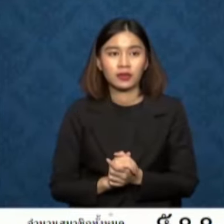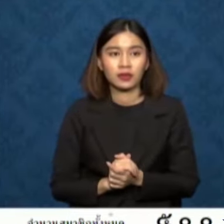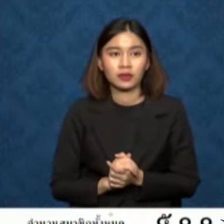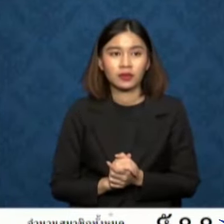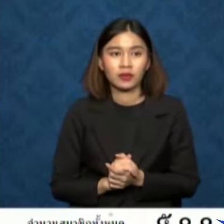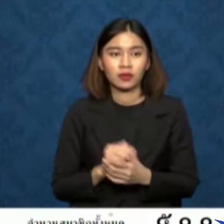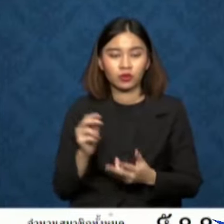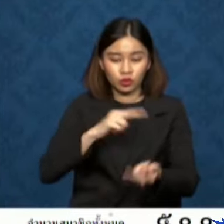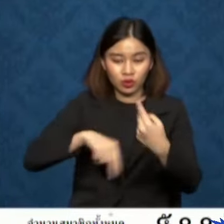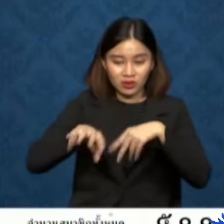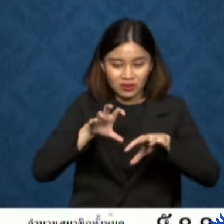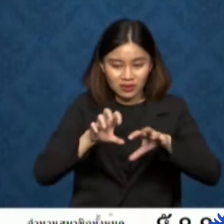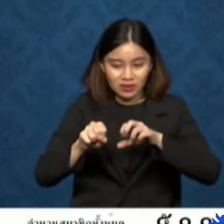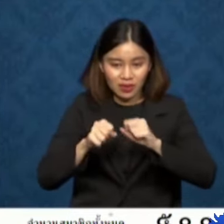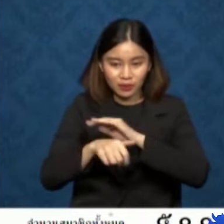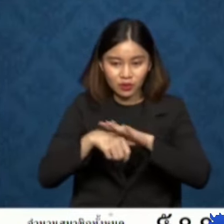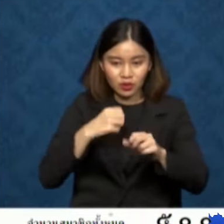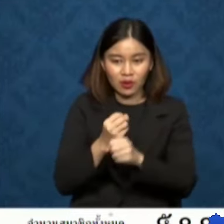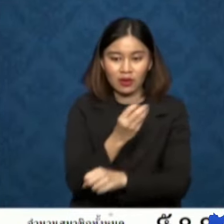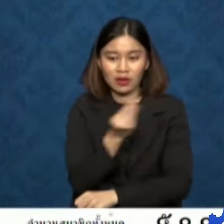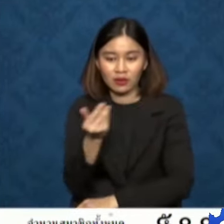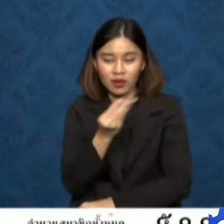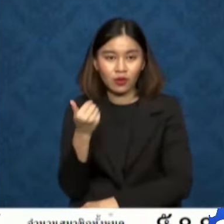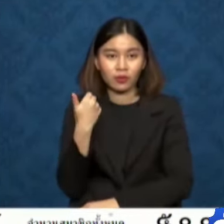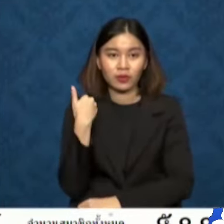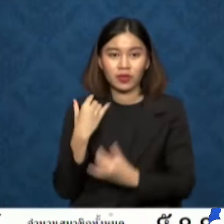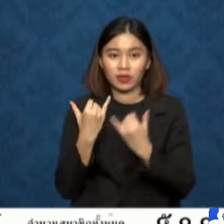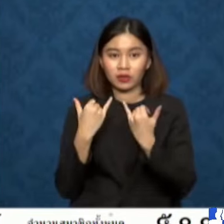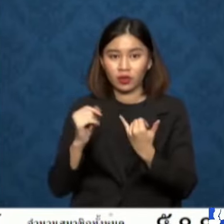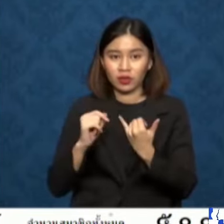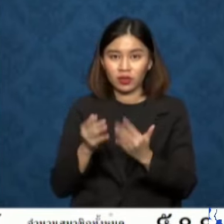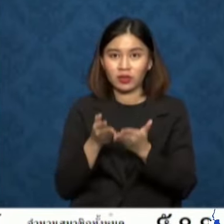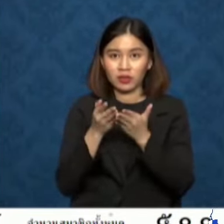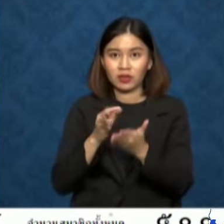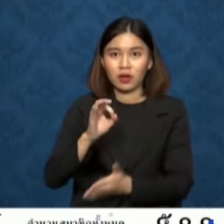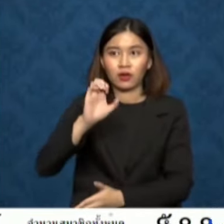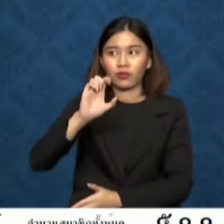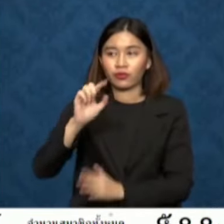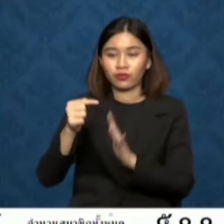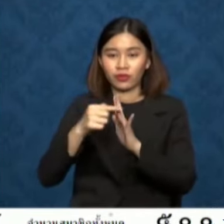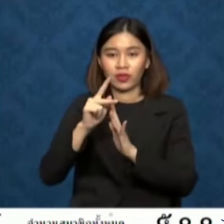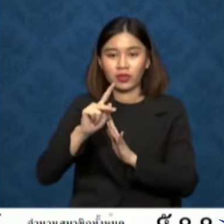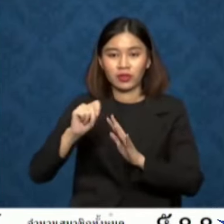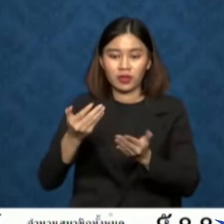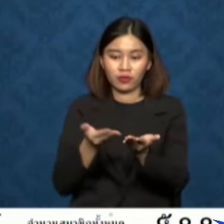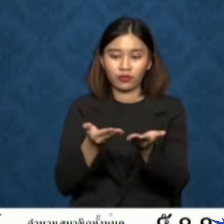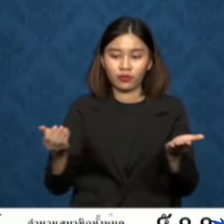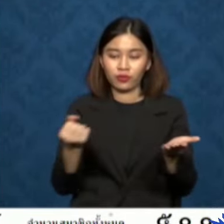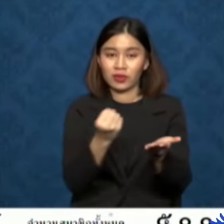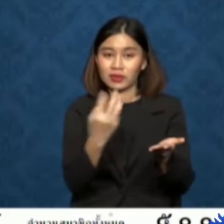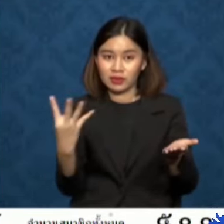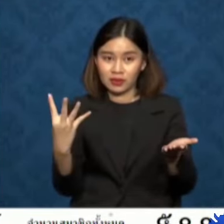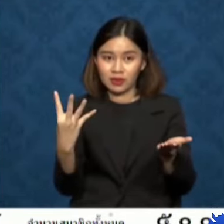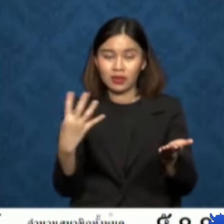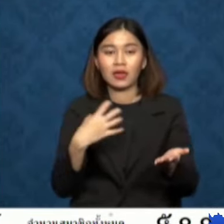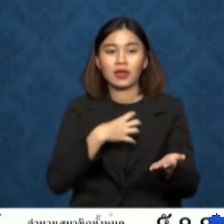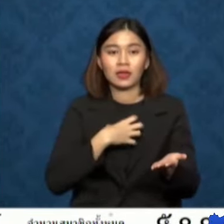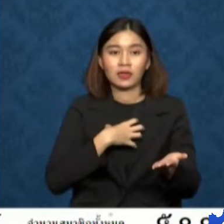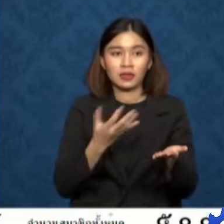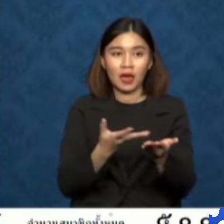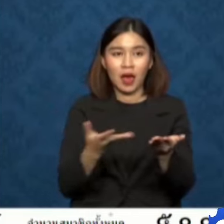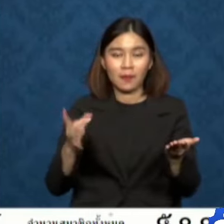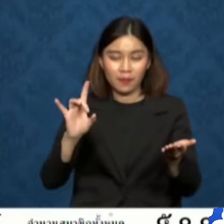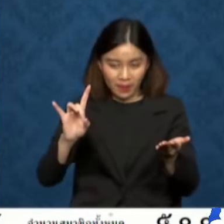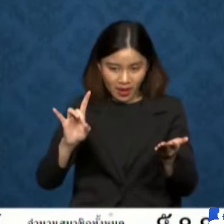พลางจากการตรวจจับได้มีความเร็วสูงแลปัจจุบันฟรีเตกองทัพเรือมีอยู่ 4ลำครับจากความต้องการ 8ลำเอา 6